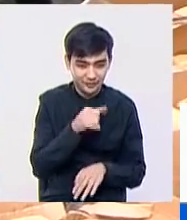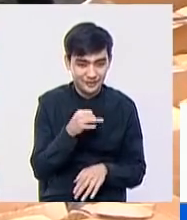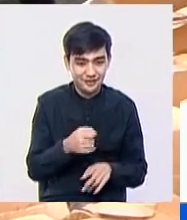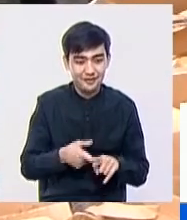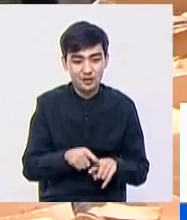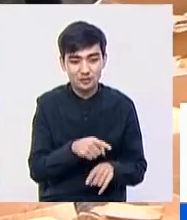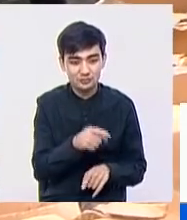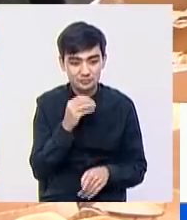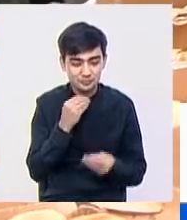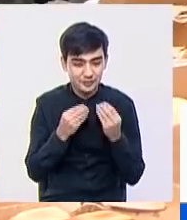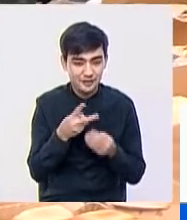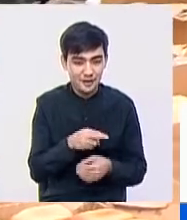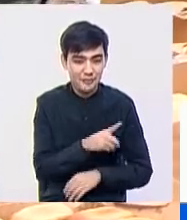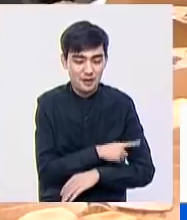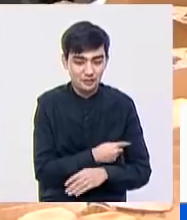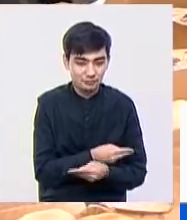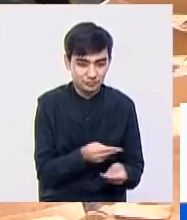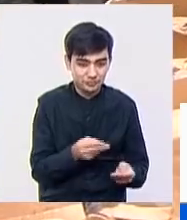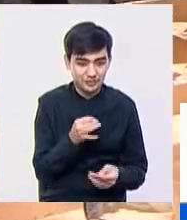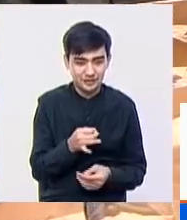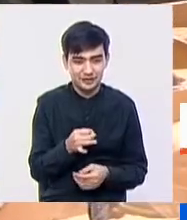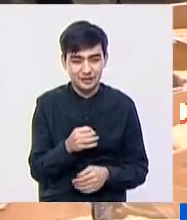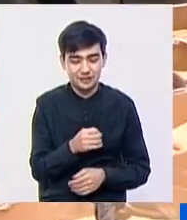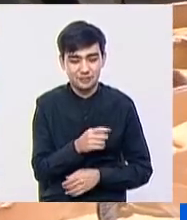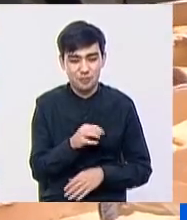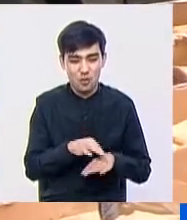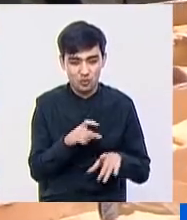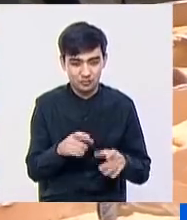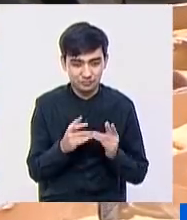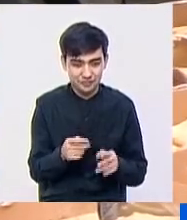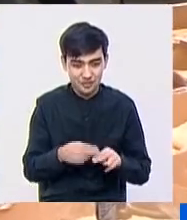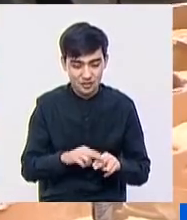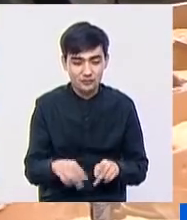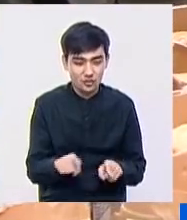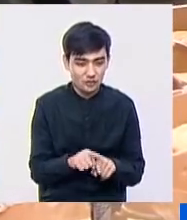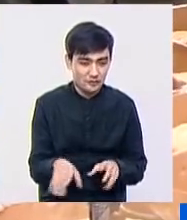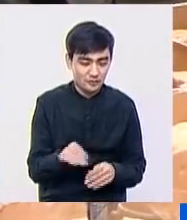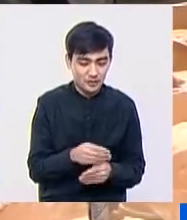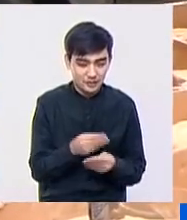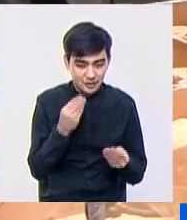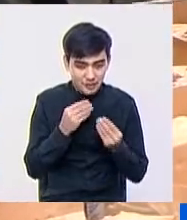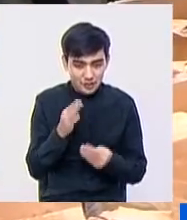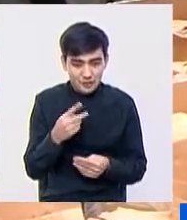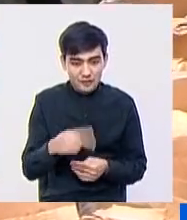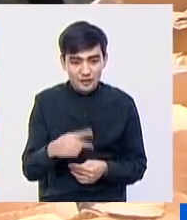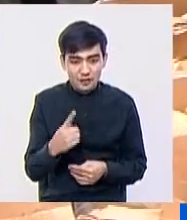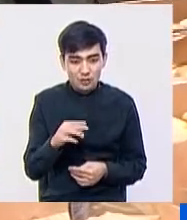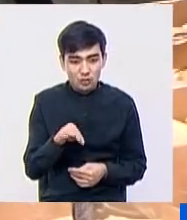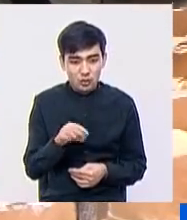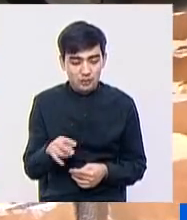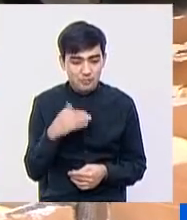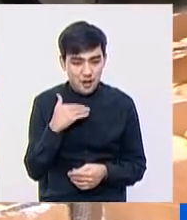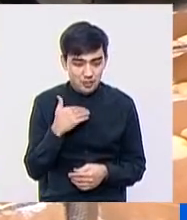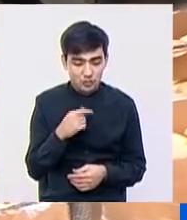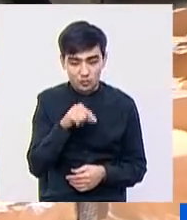Эти продукты пойдут медикам и пациентам, лежащим в больнице. Всего организовано 21 тонна продуктов. Это